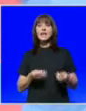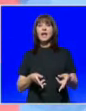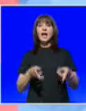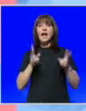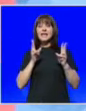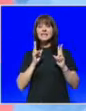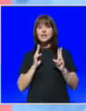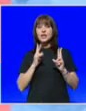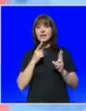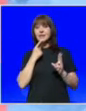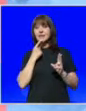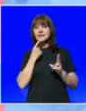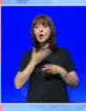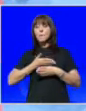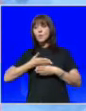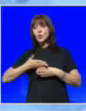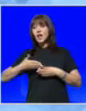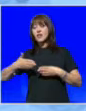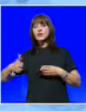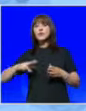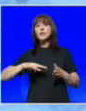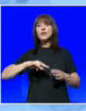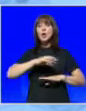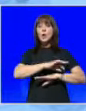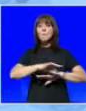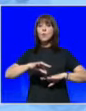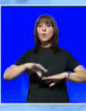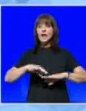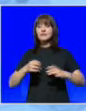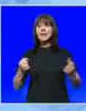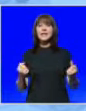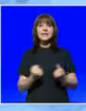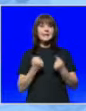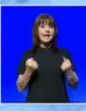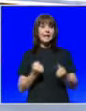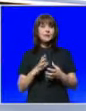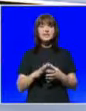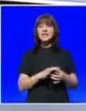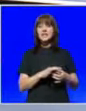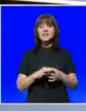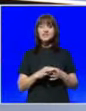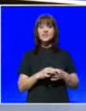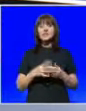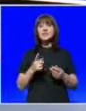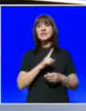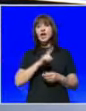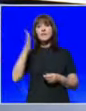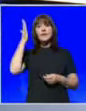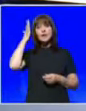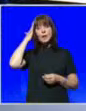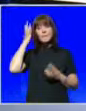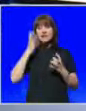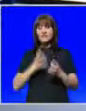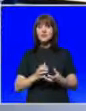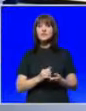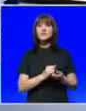за евентуално по-продължителни проекти или пък дейности, свързани с отделни неправителствени организации. Така че колегите в